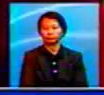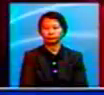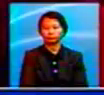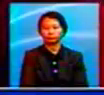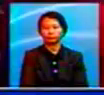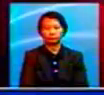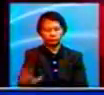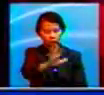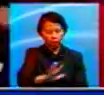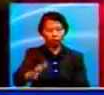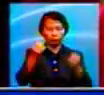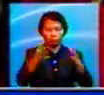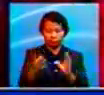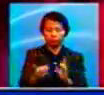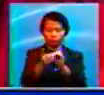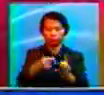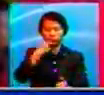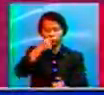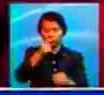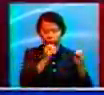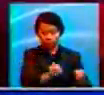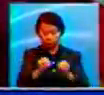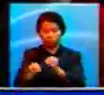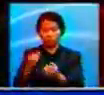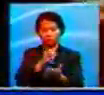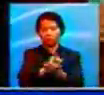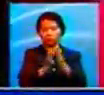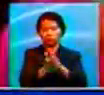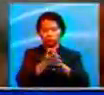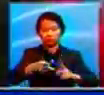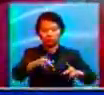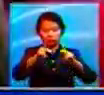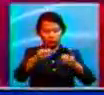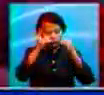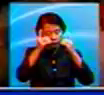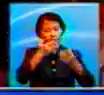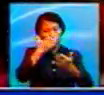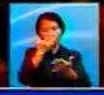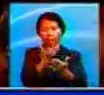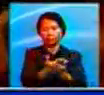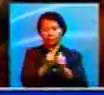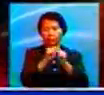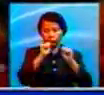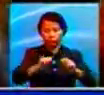Dalam pada itu, rata-rata orang ramai yang ditemui menyifatkan penganjuran berkenaan menjadi platform pendidikan terbaik